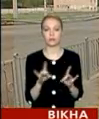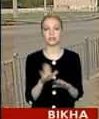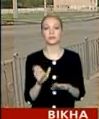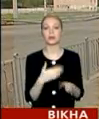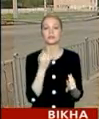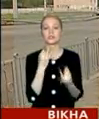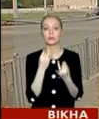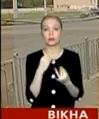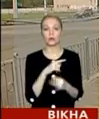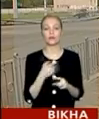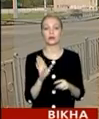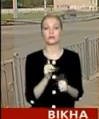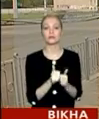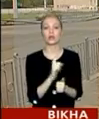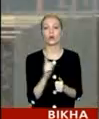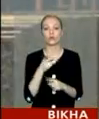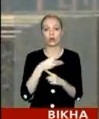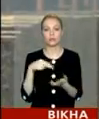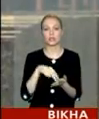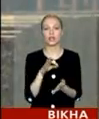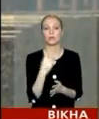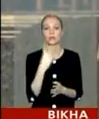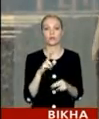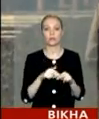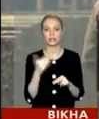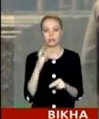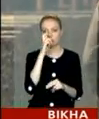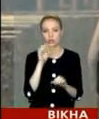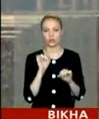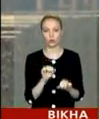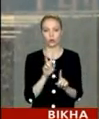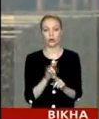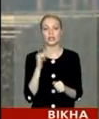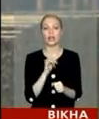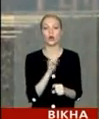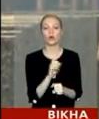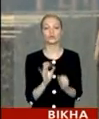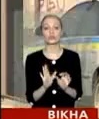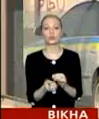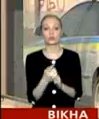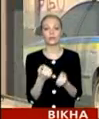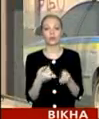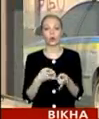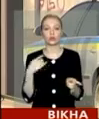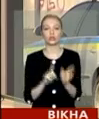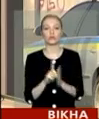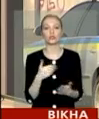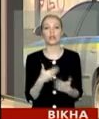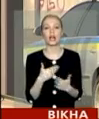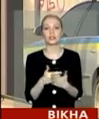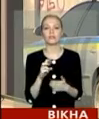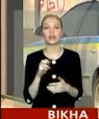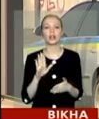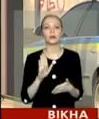Після перемов біля кожної камери стали по двоє працівників держохорони. Щойно з'явився кортеж, розпочалися активні,